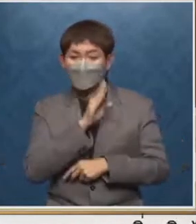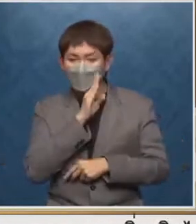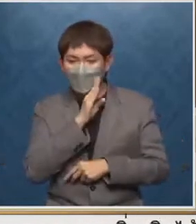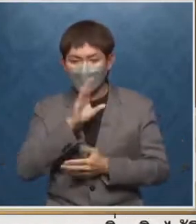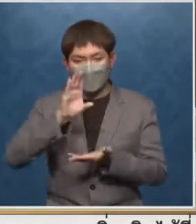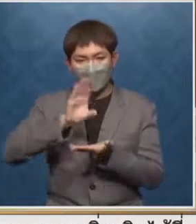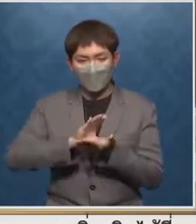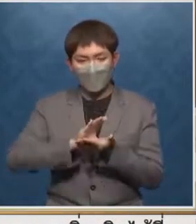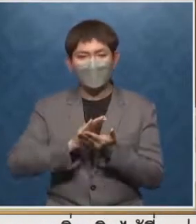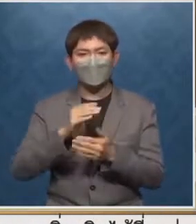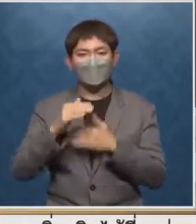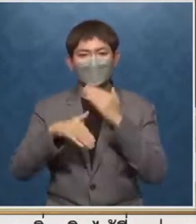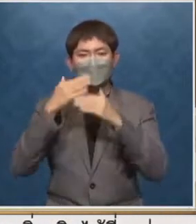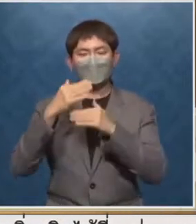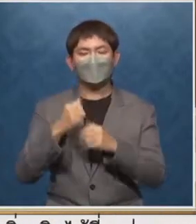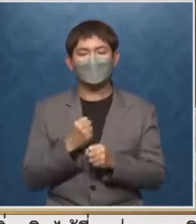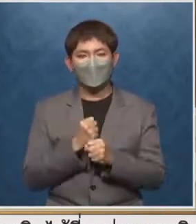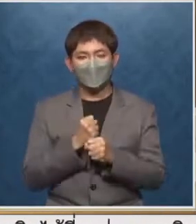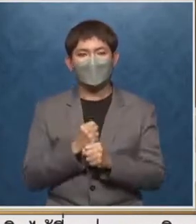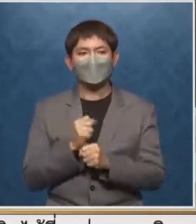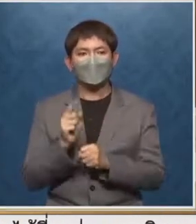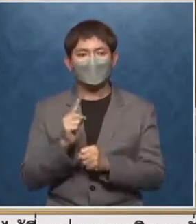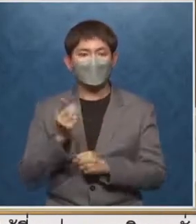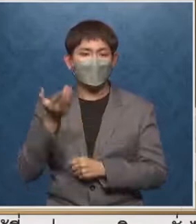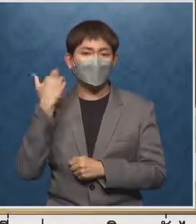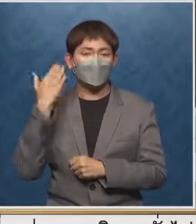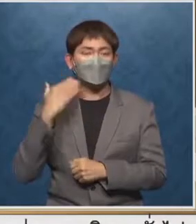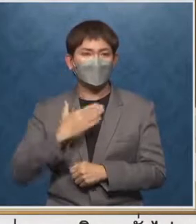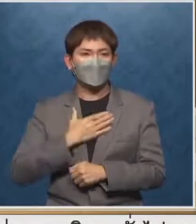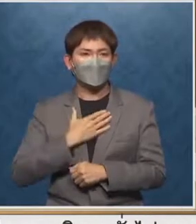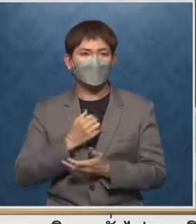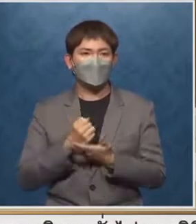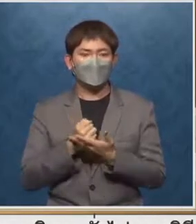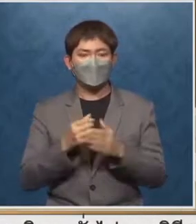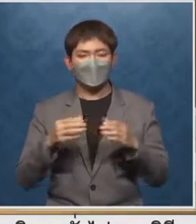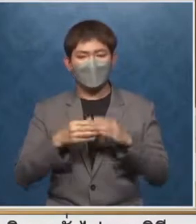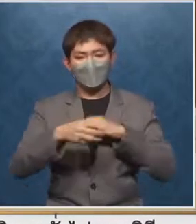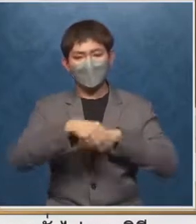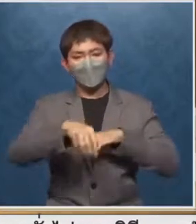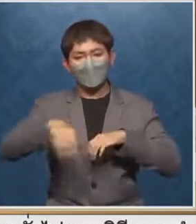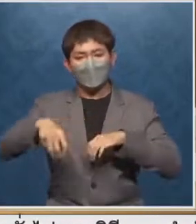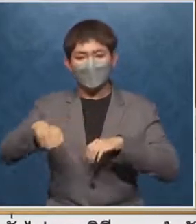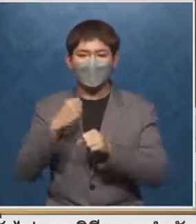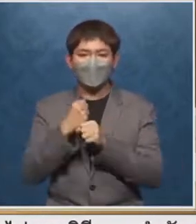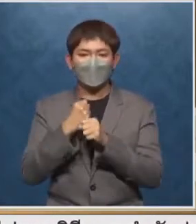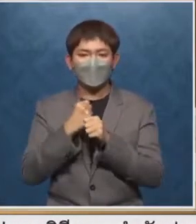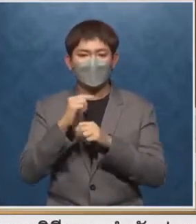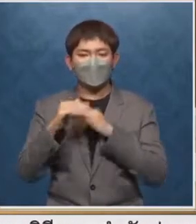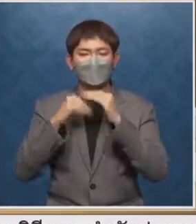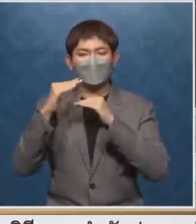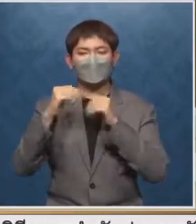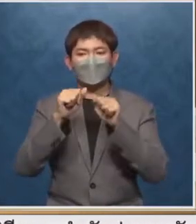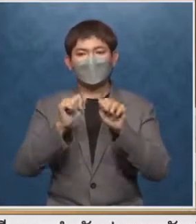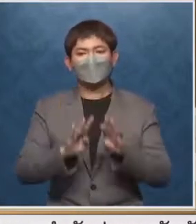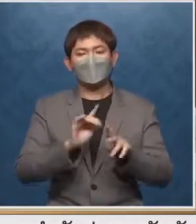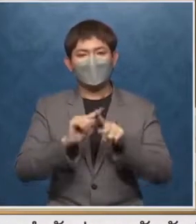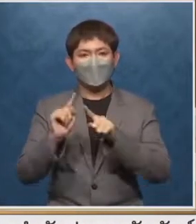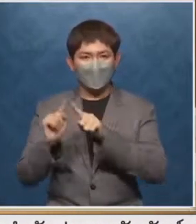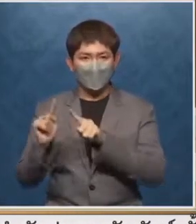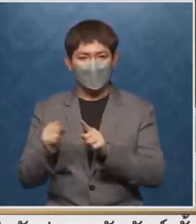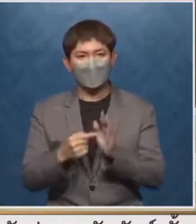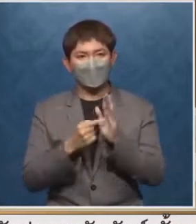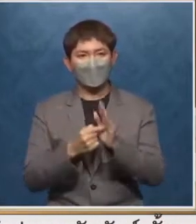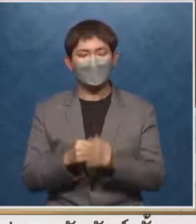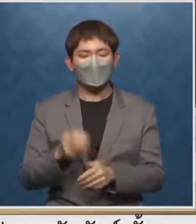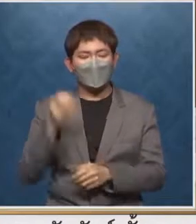ฒนาสื่อปลอดภัยและสร้างสรรค์ซึ่งที่ผ่านมาเราให้ภาคีเครือข่ายดำเนินการในหลากหลายรูปแบบนะครับทั้งสร้